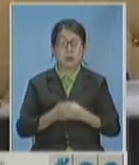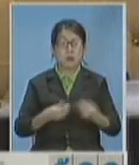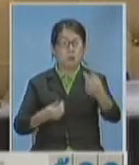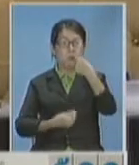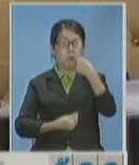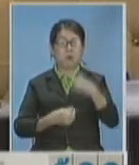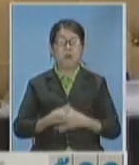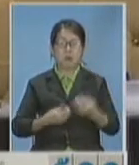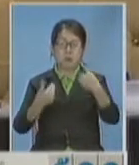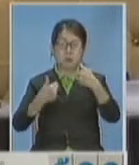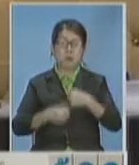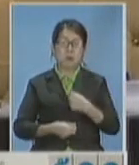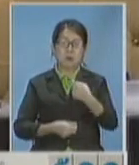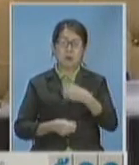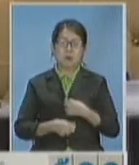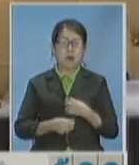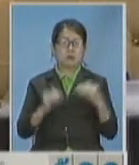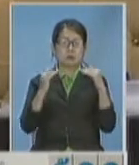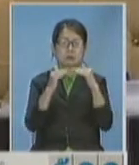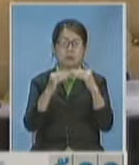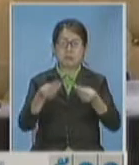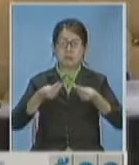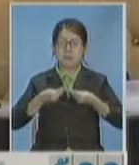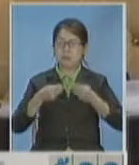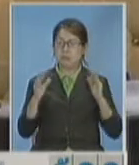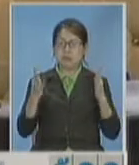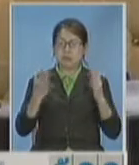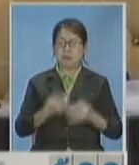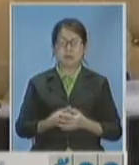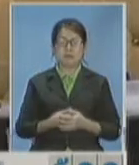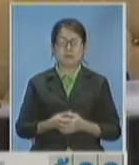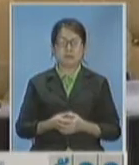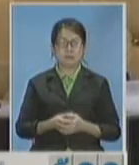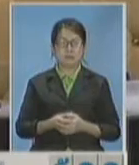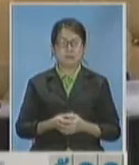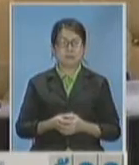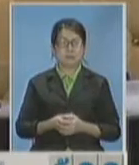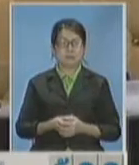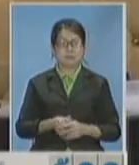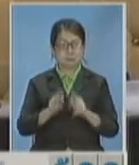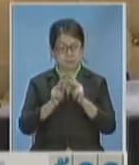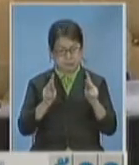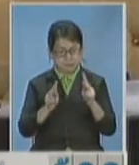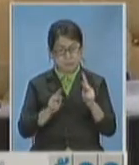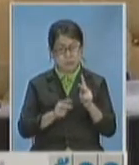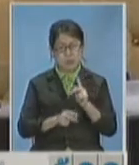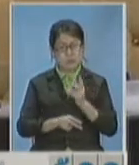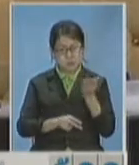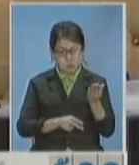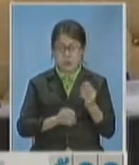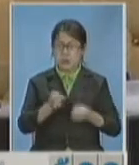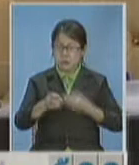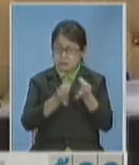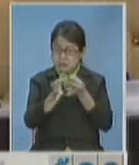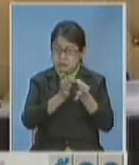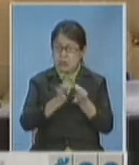านเนี่ยถ้าอย่างนี้ผมว่ามันไม่เป็นธรรมนะครับเพราะฉะนั้น กรรมาธิการช่วยชี้แจงหน่อยได้ไหมว่าเห